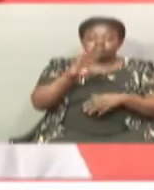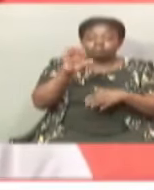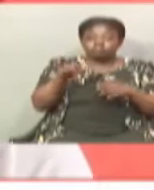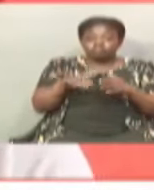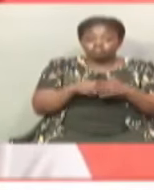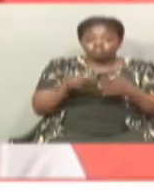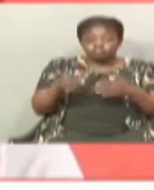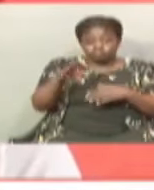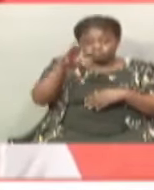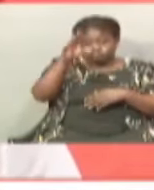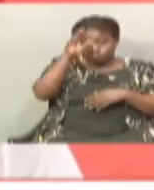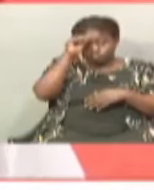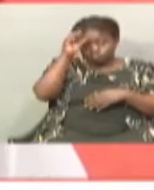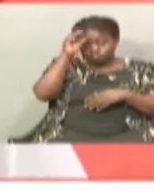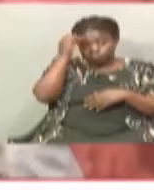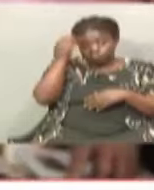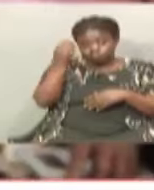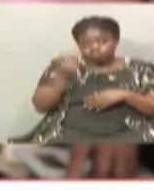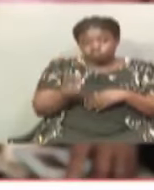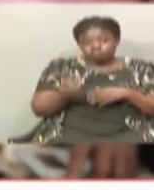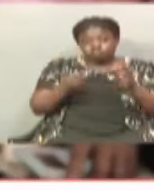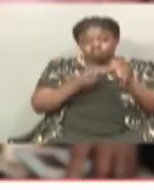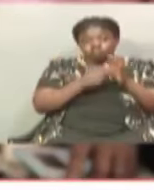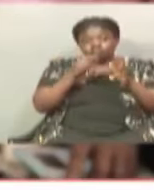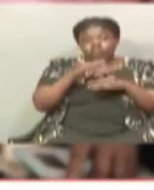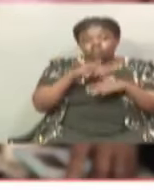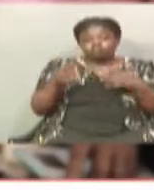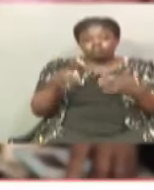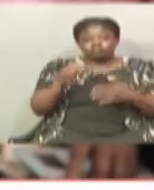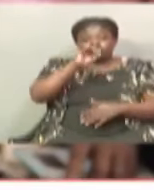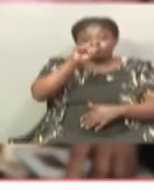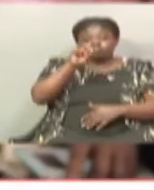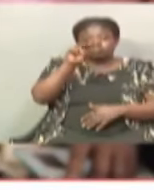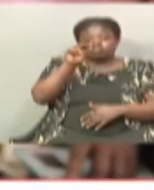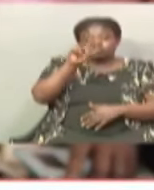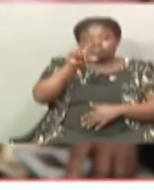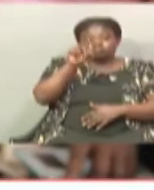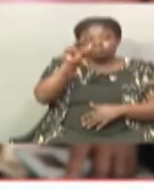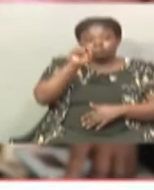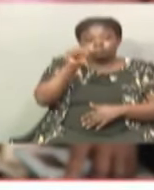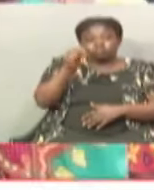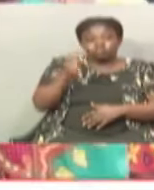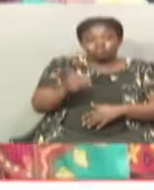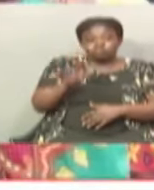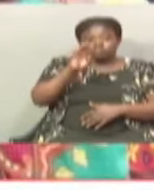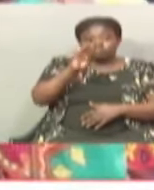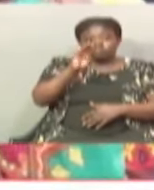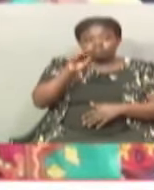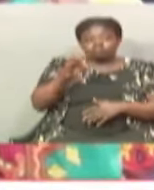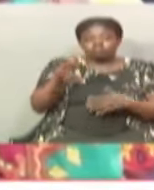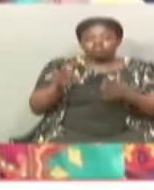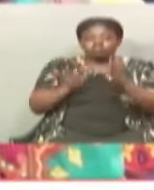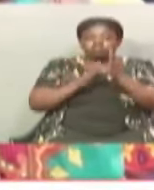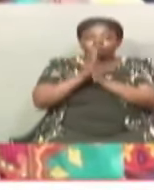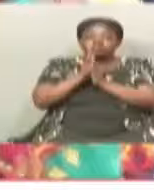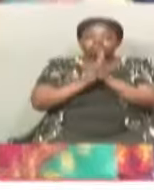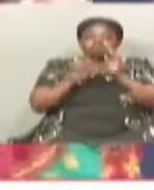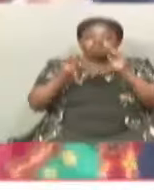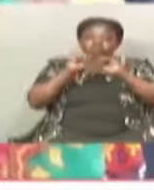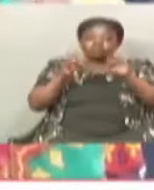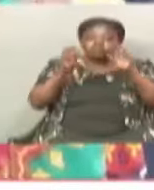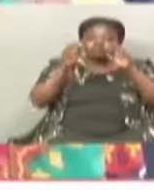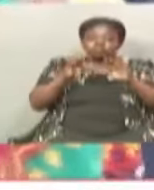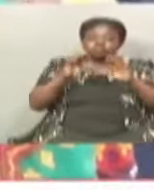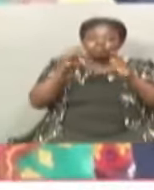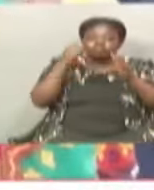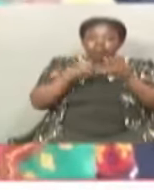kuba mubiyiga musomo guno. Ate omukenku Fujuli Yasinyanzi wa Profu bayolesaki yesinga okusomesa ku bintu eby'enjawulo gy'osobola